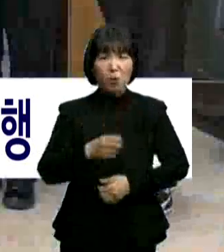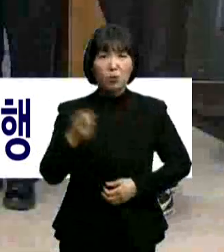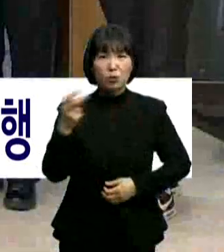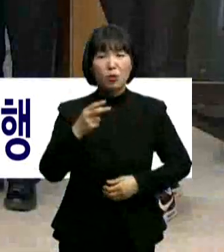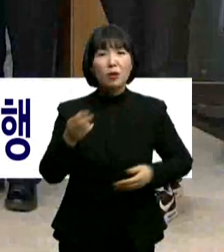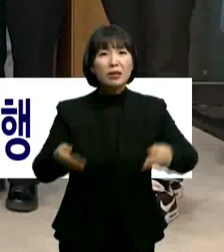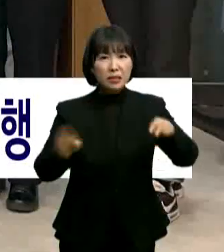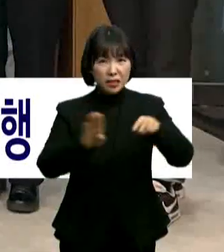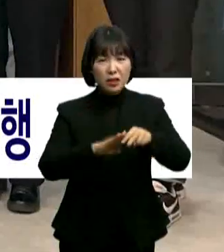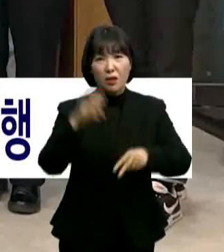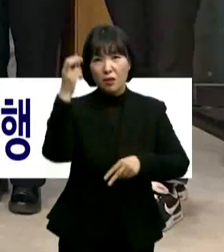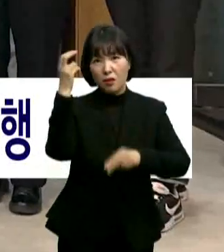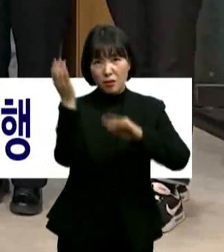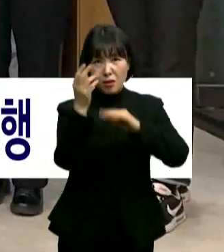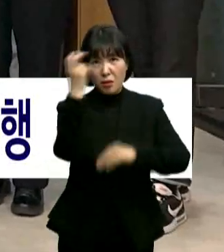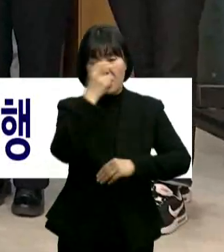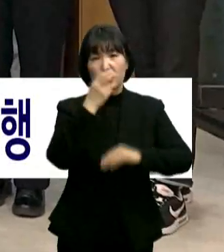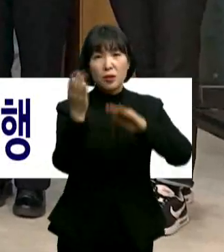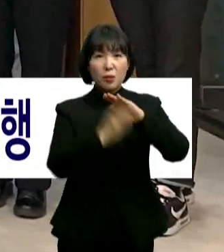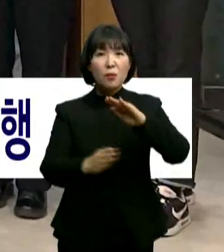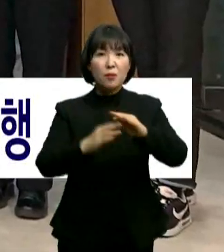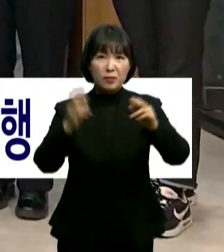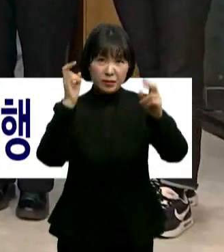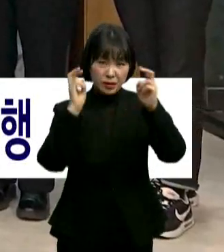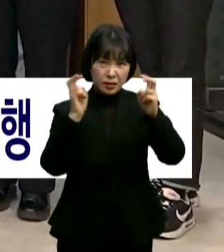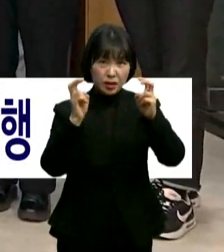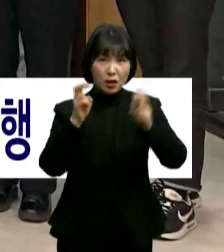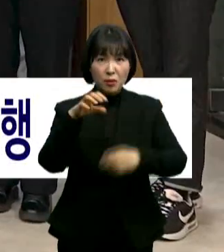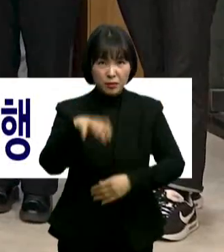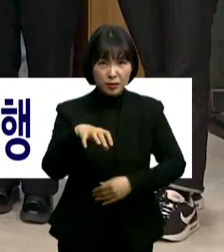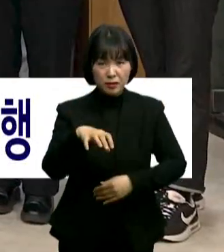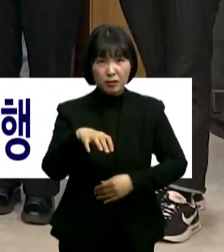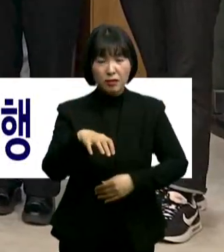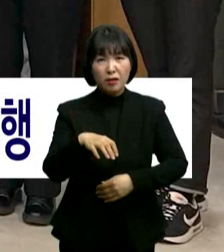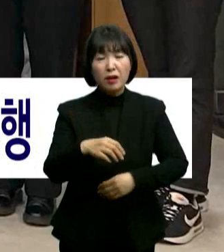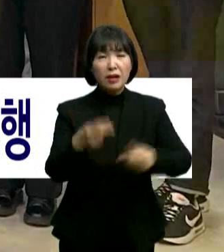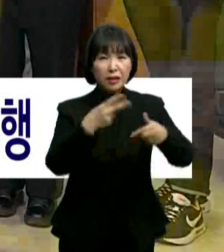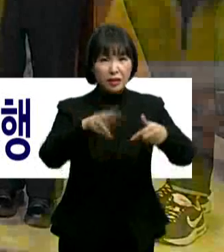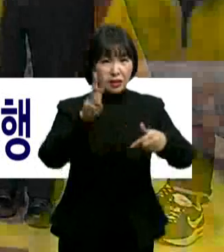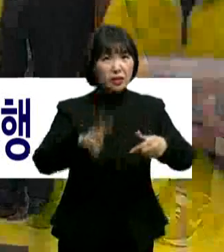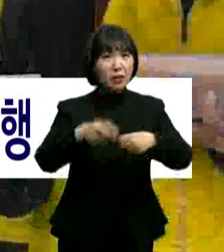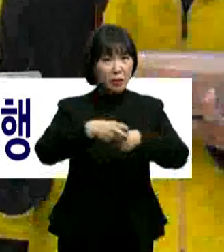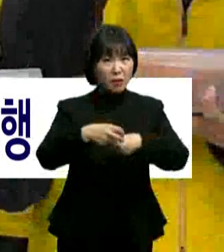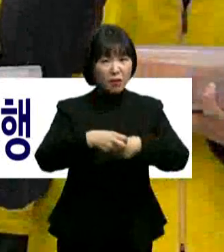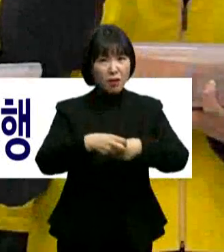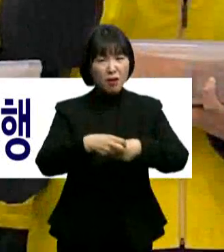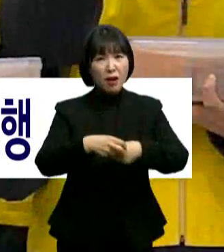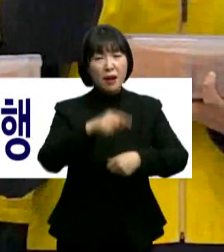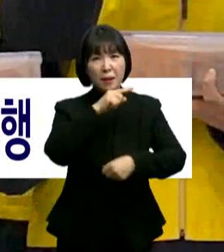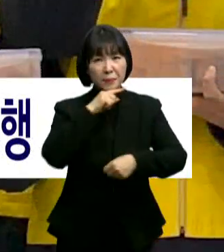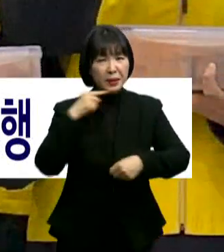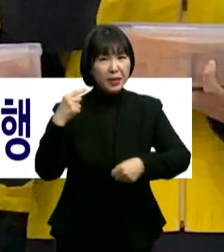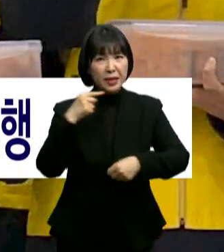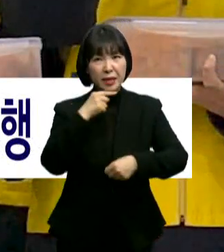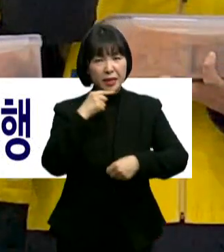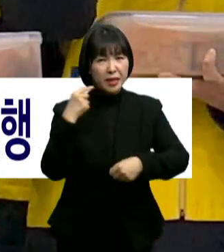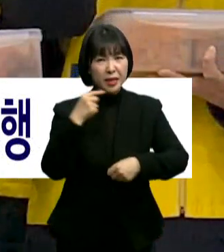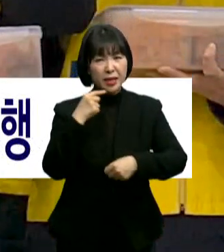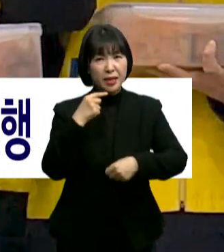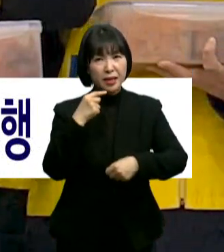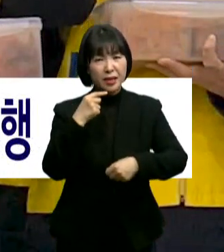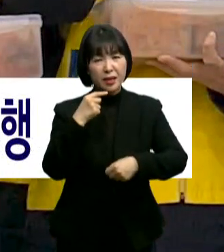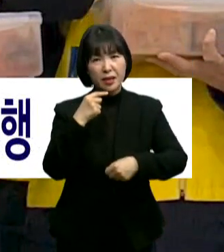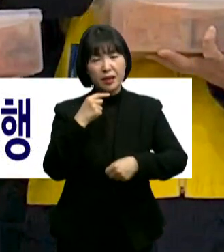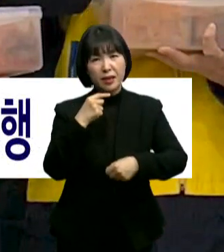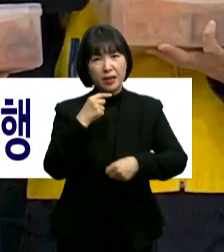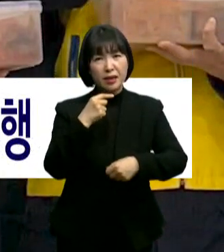내 혁신 주니어 보드 직원 모임은 인천광역시 의료원에 헌혈중 100장을 전달하여 지역 사회를 위한 의미 있는